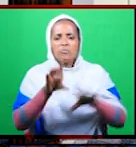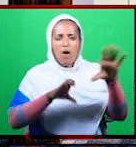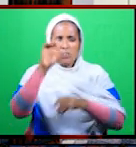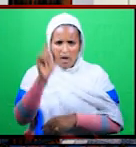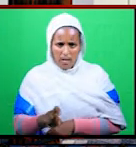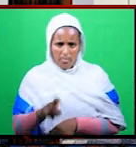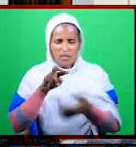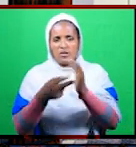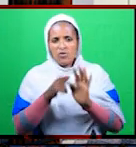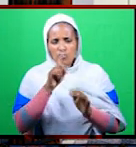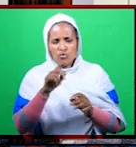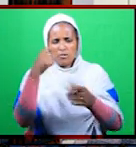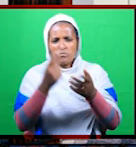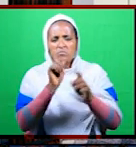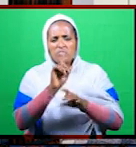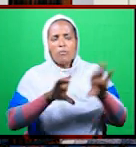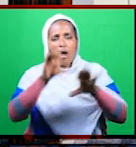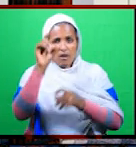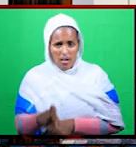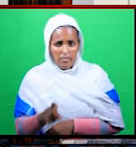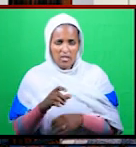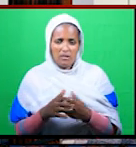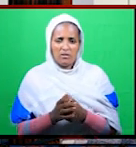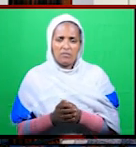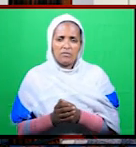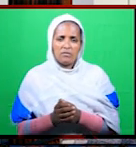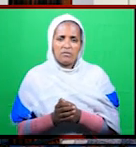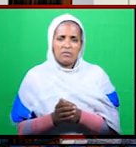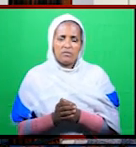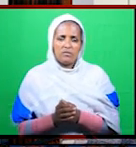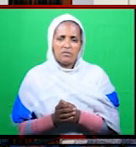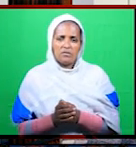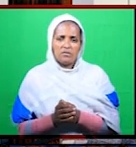ስለዚህ ምንድን ነው ማድረግ ያለበት ነው ምንድን ነው ማድረግ ያለበት?